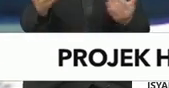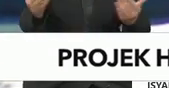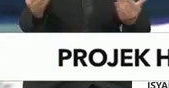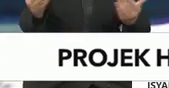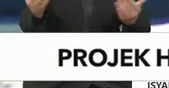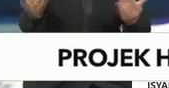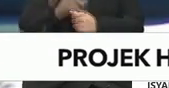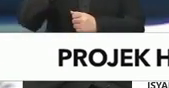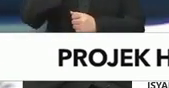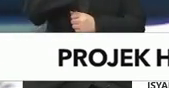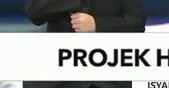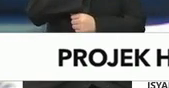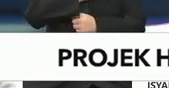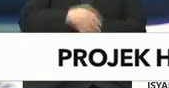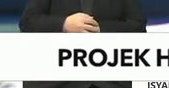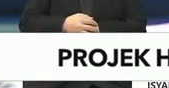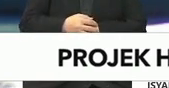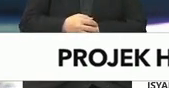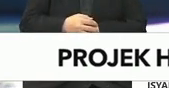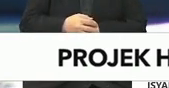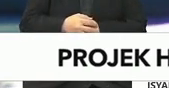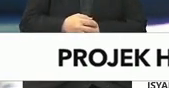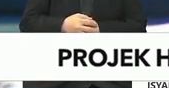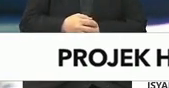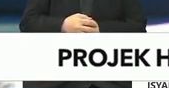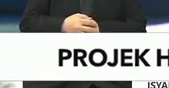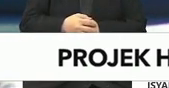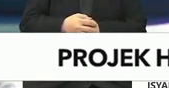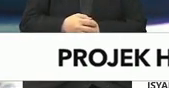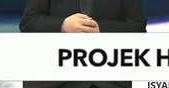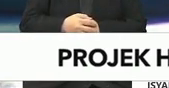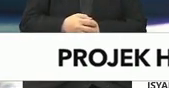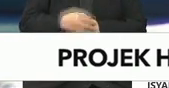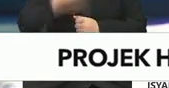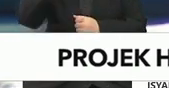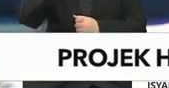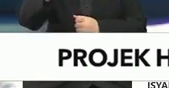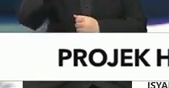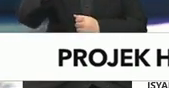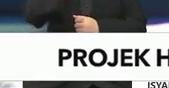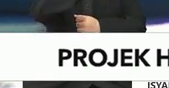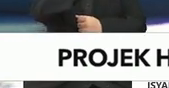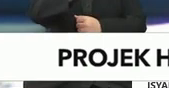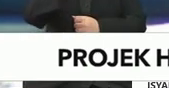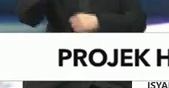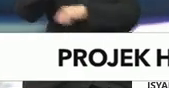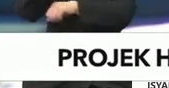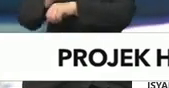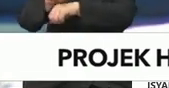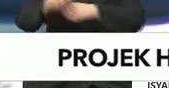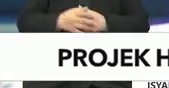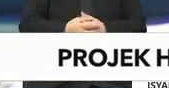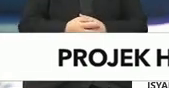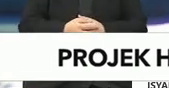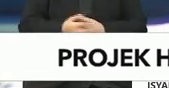bondingan dapat memastikan harga asalnya sebanyak 109 minggit boleh dikurangkan kepada 50 lebih dan Inggit 8 itu beliau